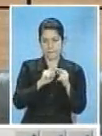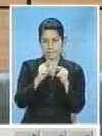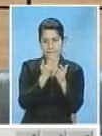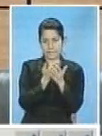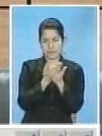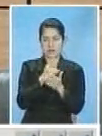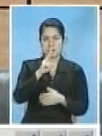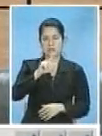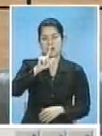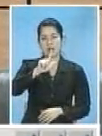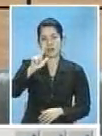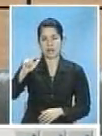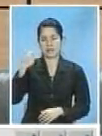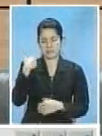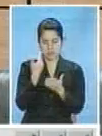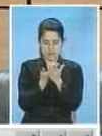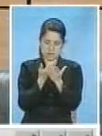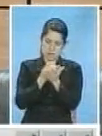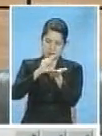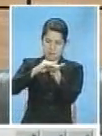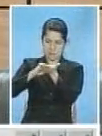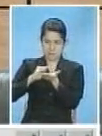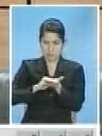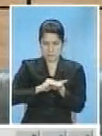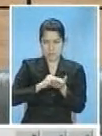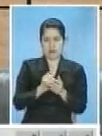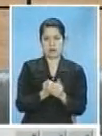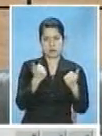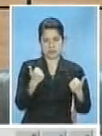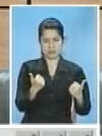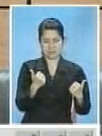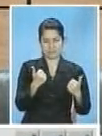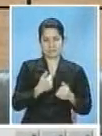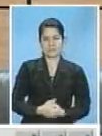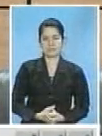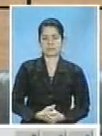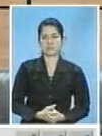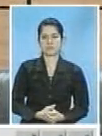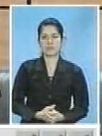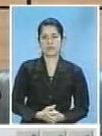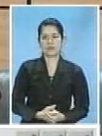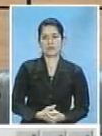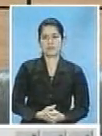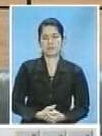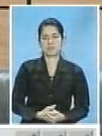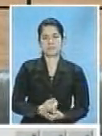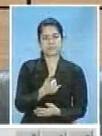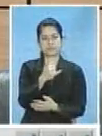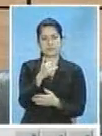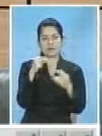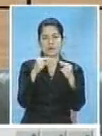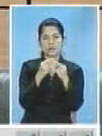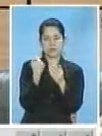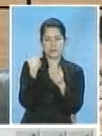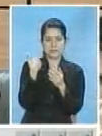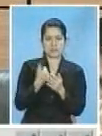ที่ท่านบอกว่าท่านจะจัดเก็บได้เนี่ยผมเรียนครับว่าสถานการณ์อย่างปัจจุบันที่เกิดขึ้นนี้เนี่ยไม่ว่าจะเป็นธุรกิจขนาดใหญ่